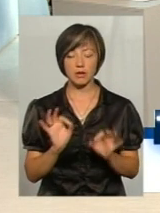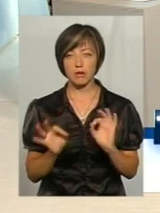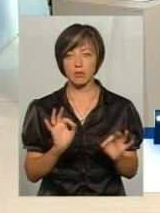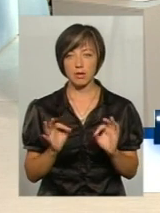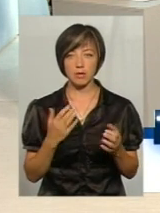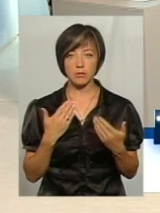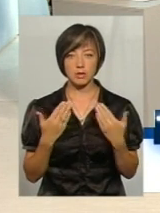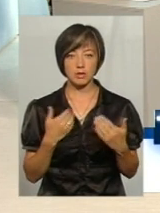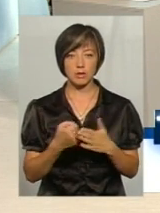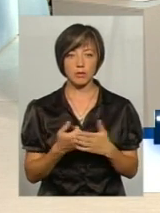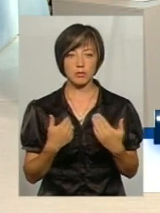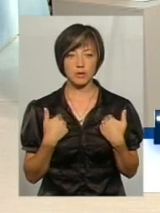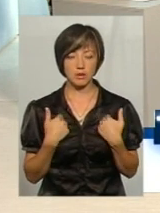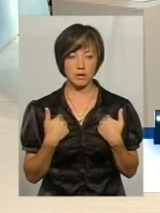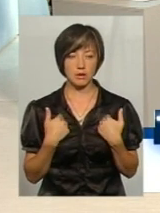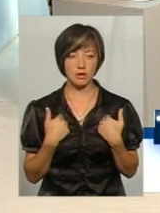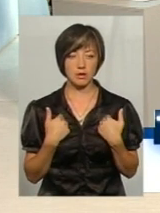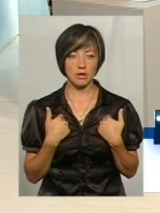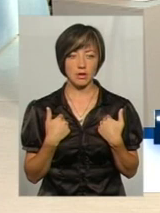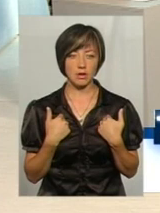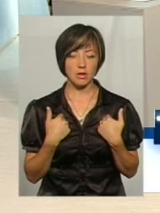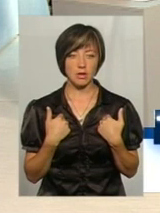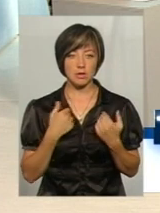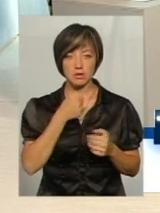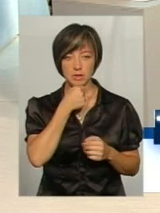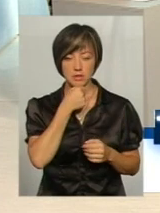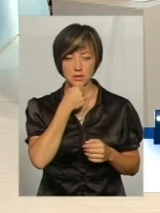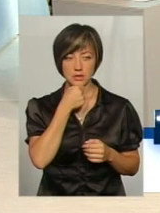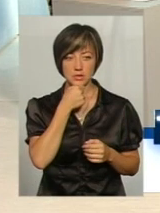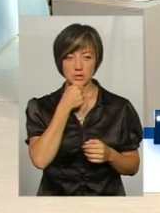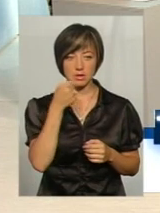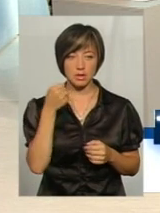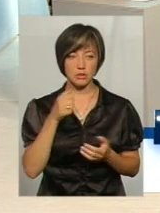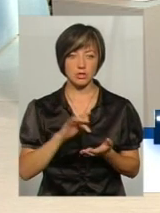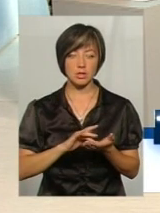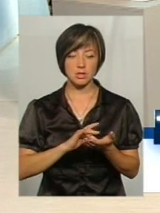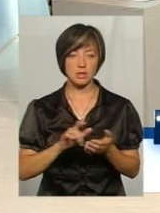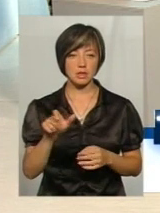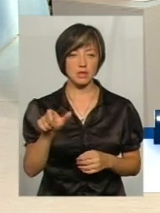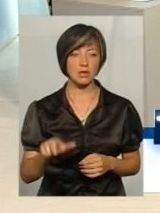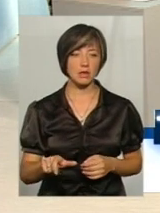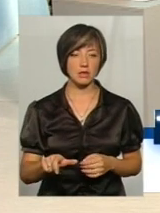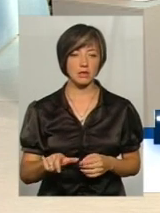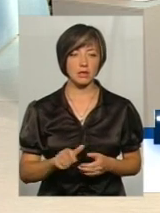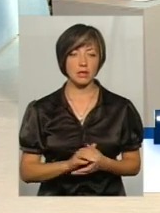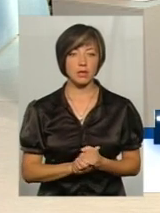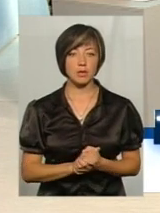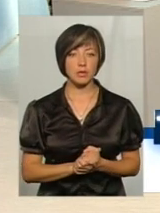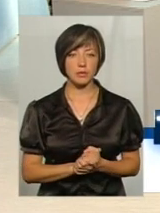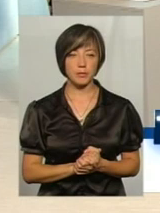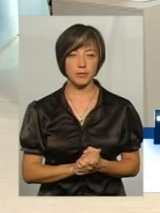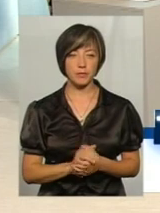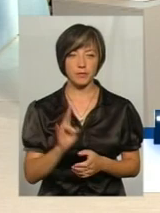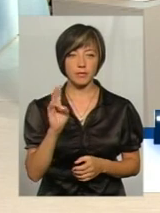Женя, как бы, от, старший уже циган, и